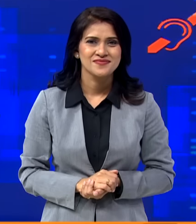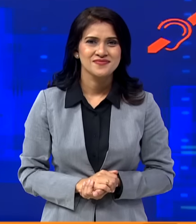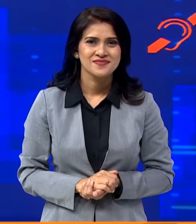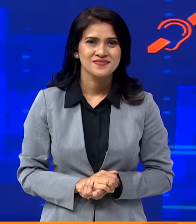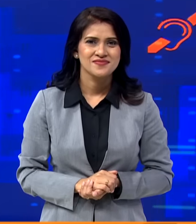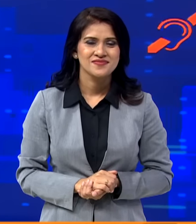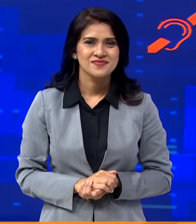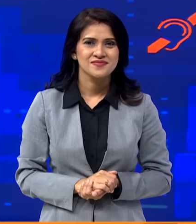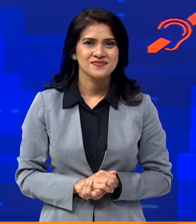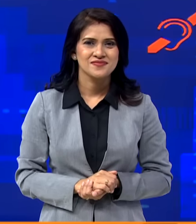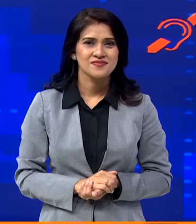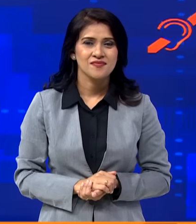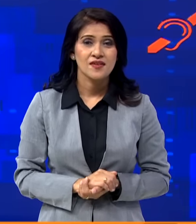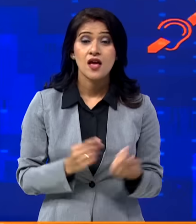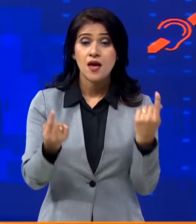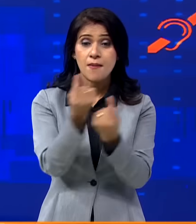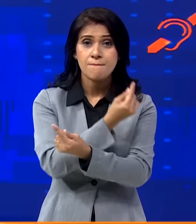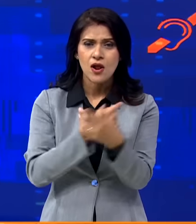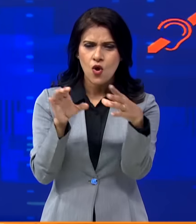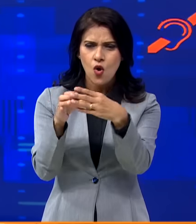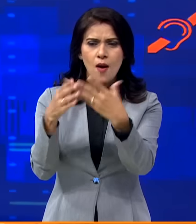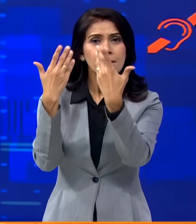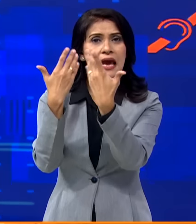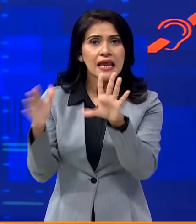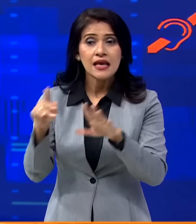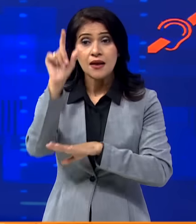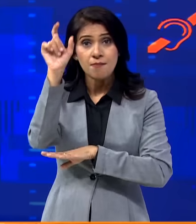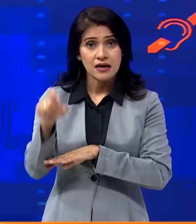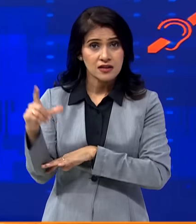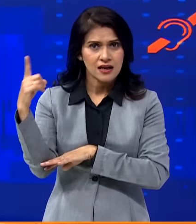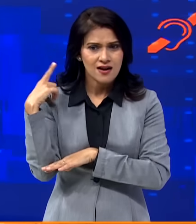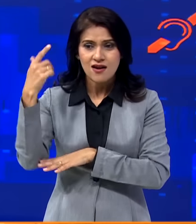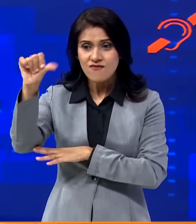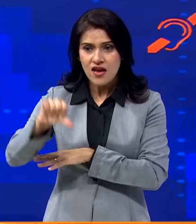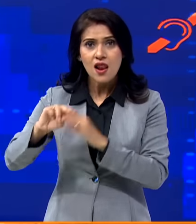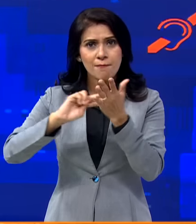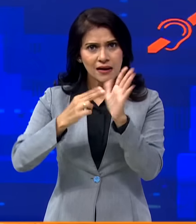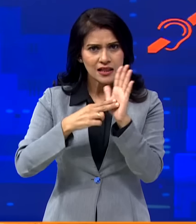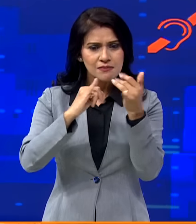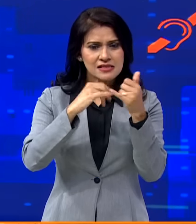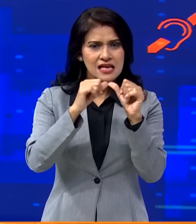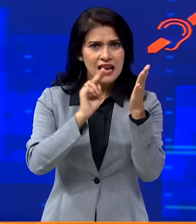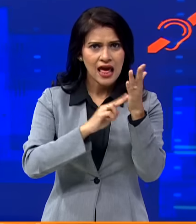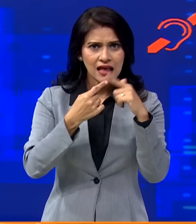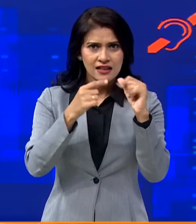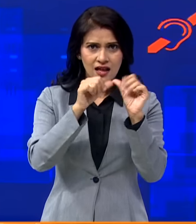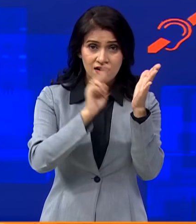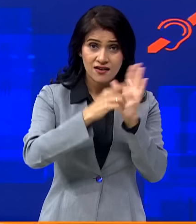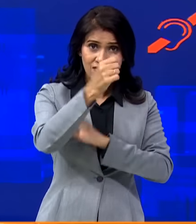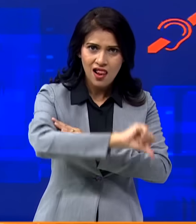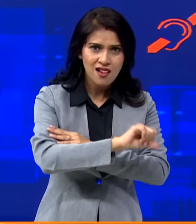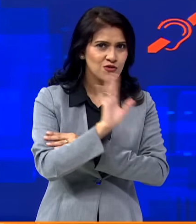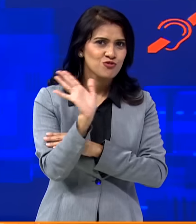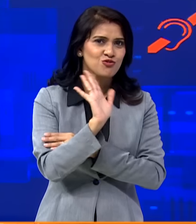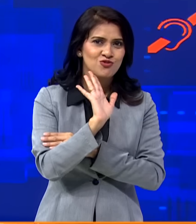है किसी भी राजनीतिक पार्टी के हारने को सनातन की हार कहना यह सबसे बड़ा पाप है और सबसे बड़ी गलती है मैं इसका विरोध करता